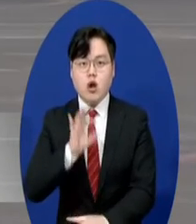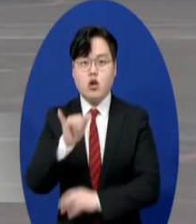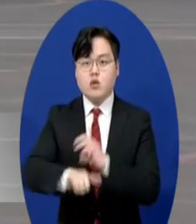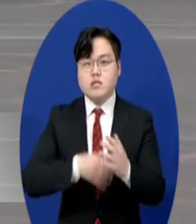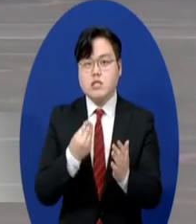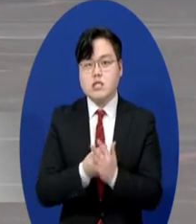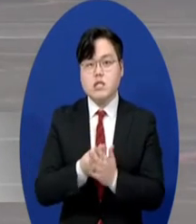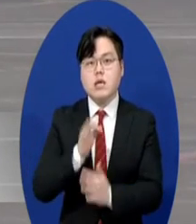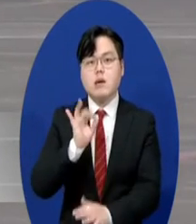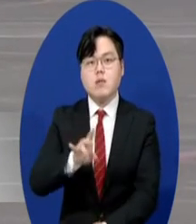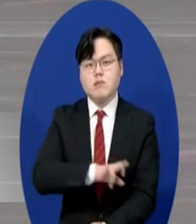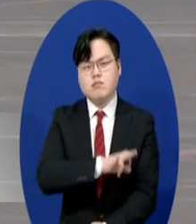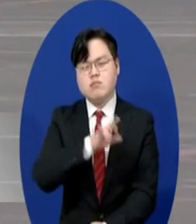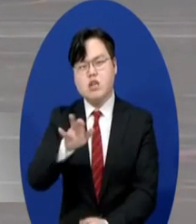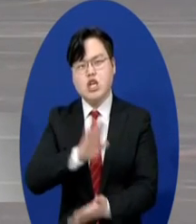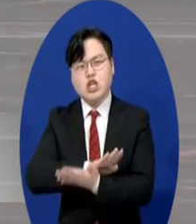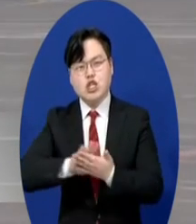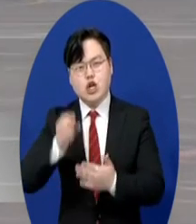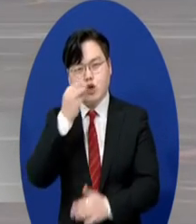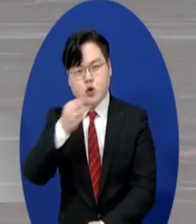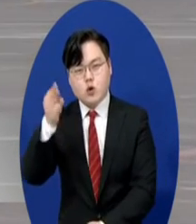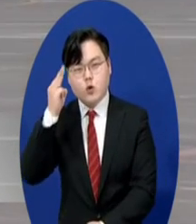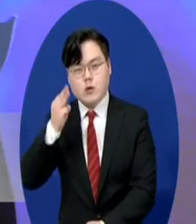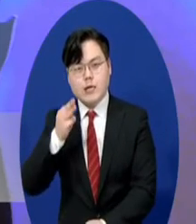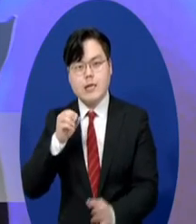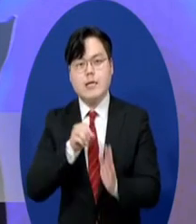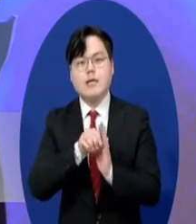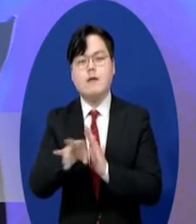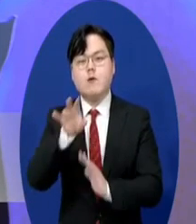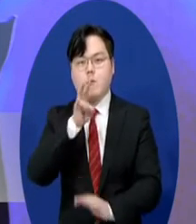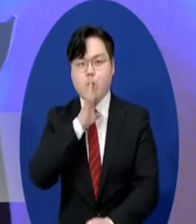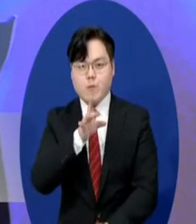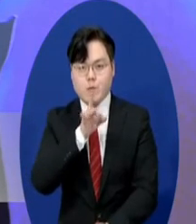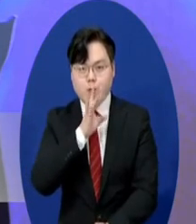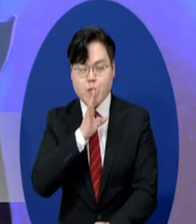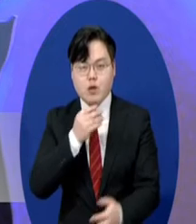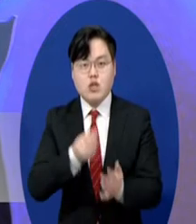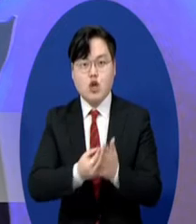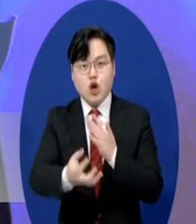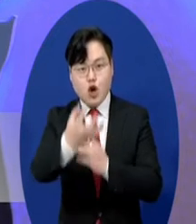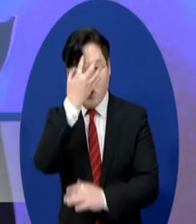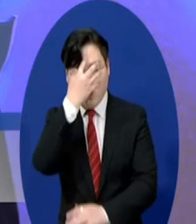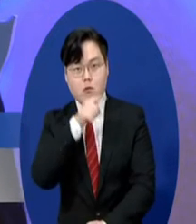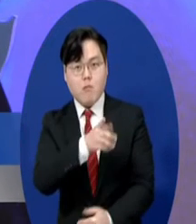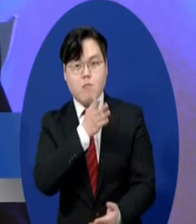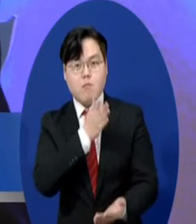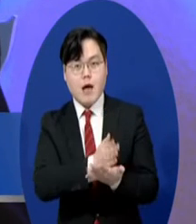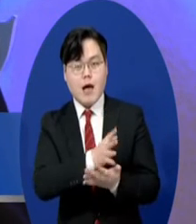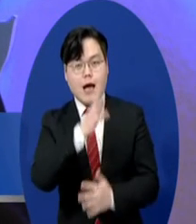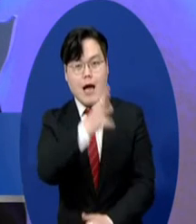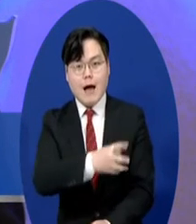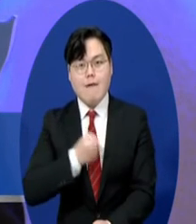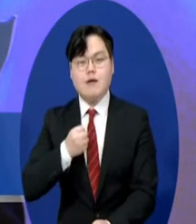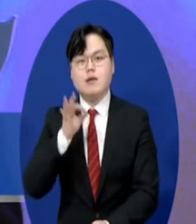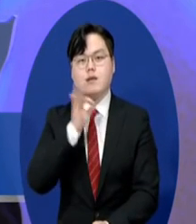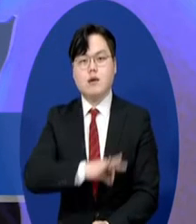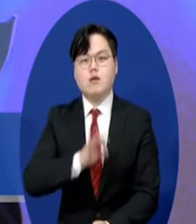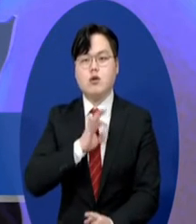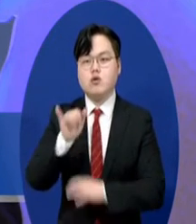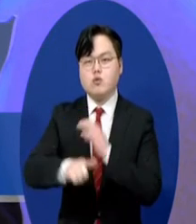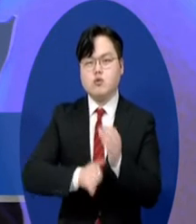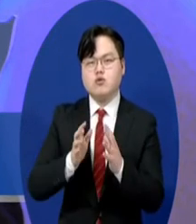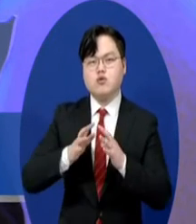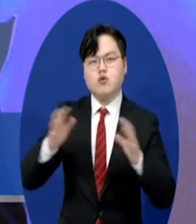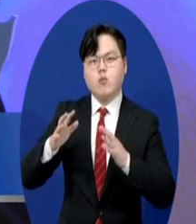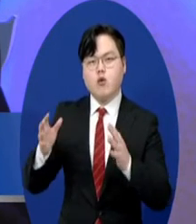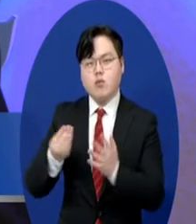Олон улсын жишгээр энэ салбарт шилжих нэвтрүүлэхээр зорж байгаа юм байна. Нэгэнт төрд байгаа зүйлийг ашиглаад олон улсын